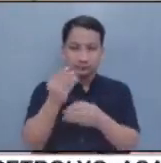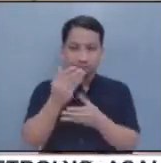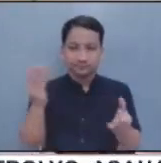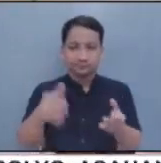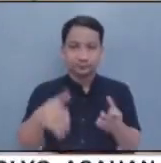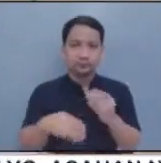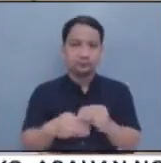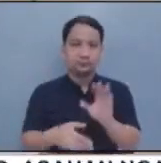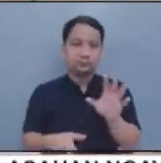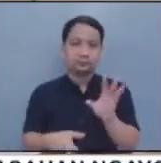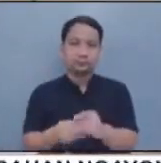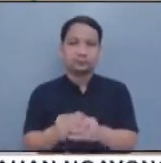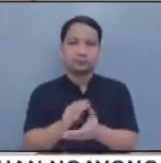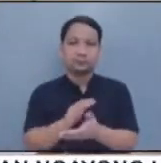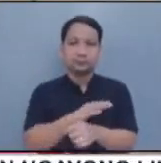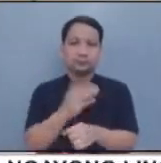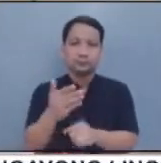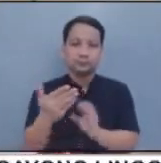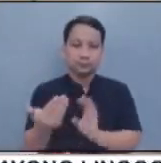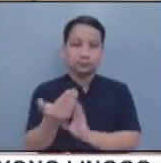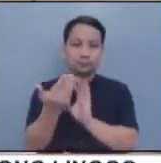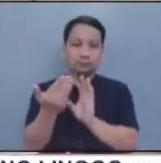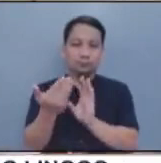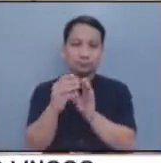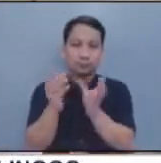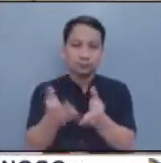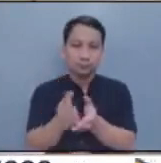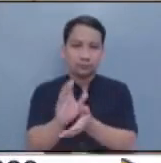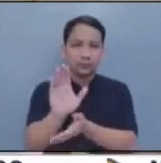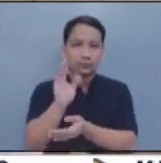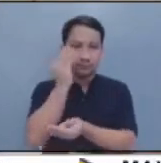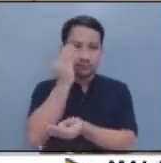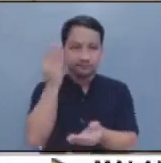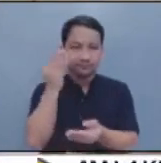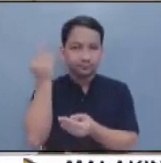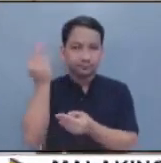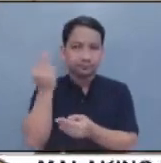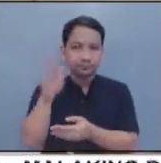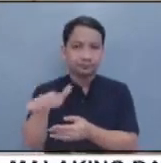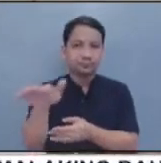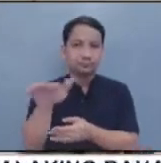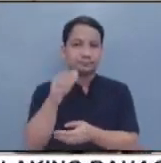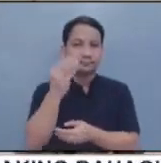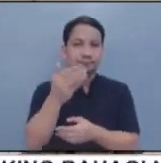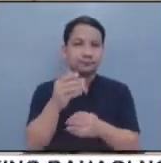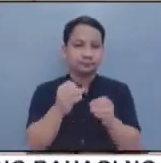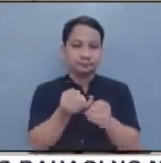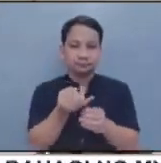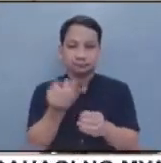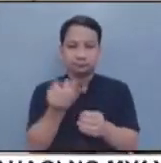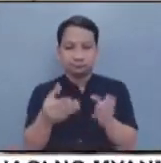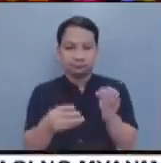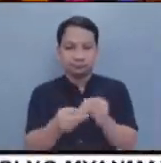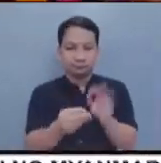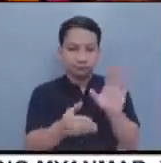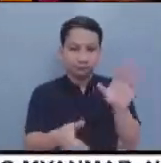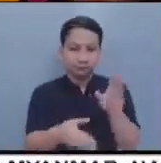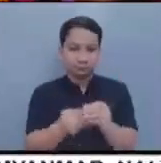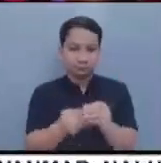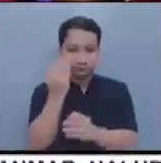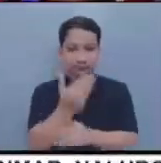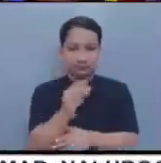full first face-to-face ceremony. But what is actually historic about this graduation is the number of Latin honors. Around 80% of